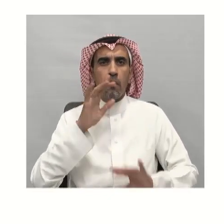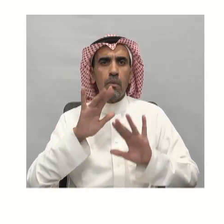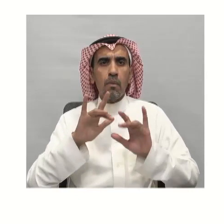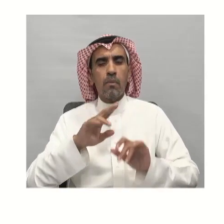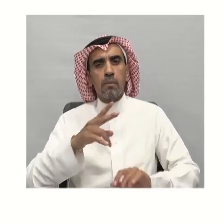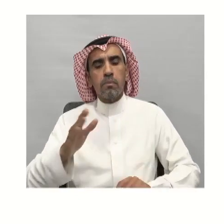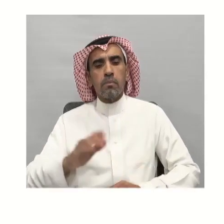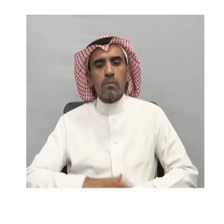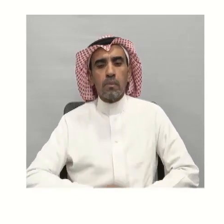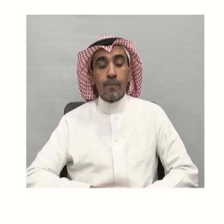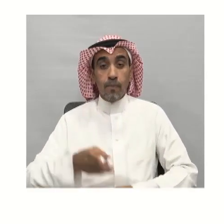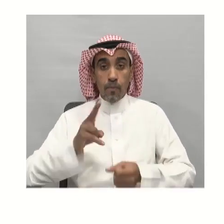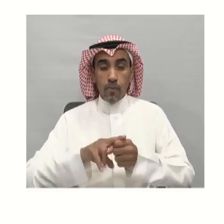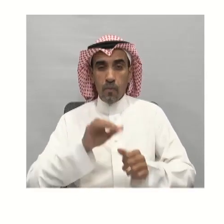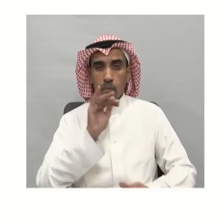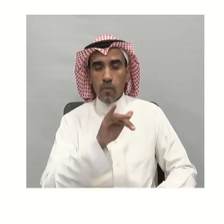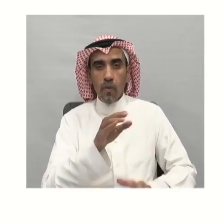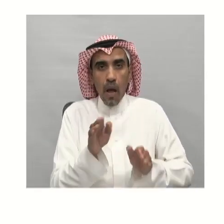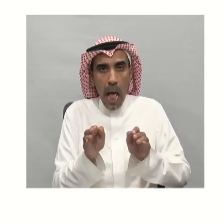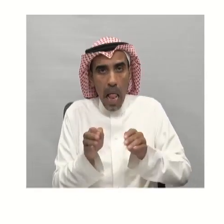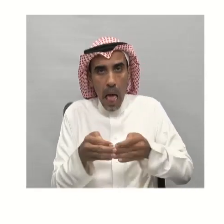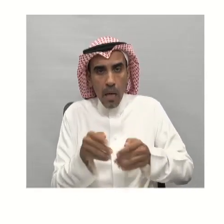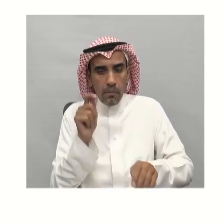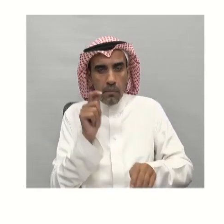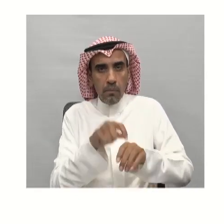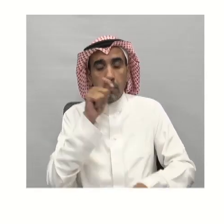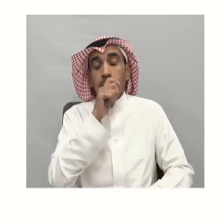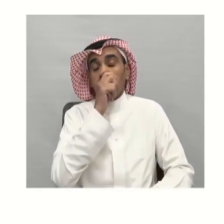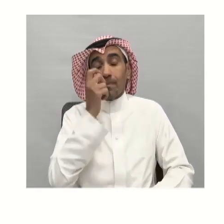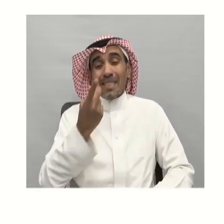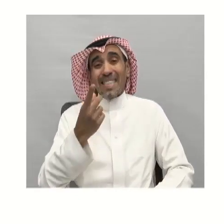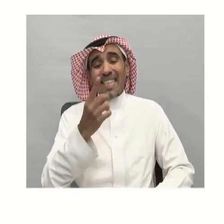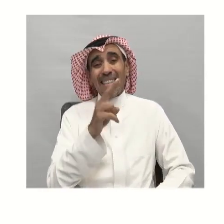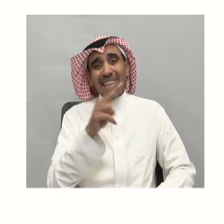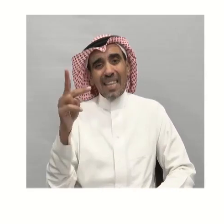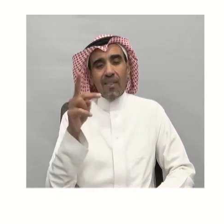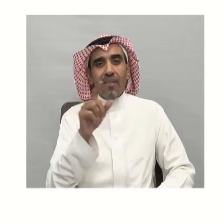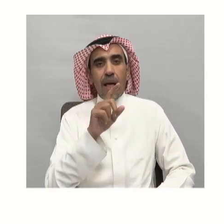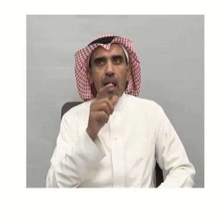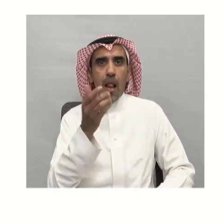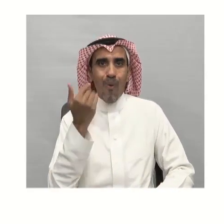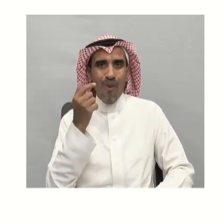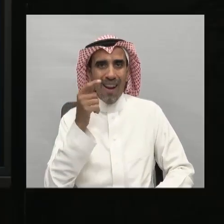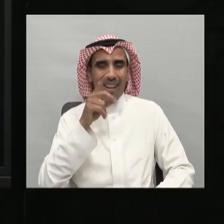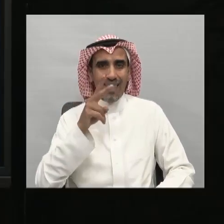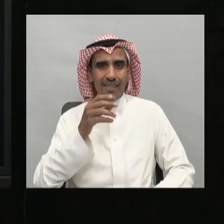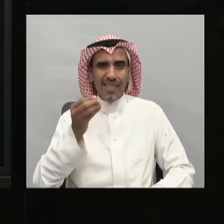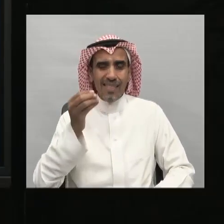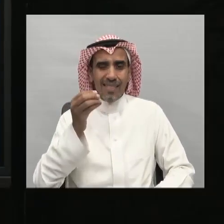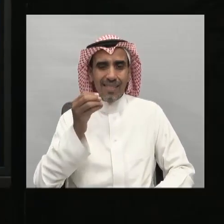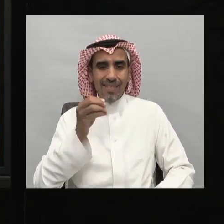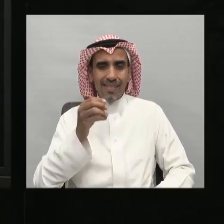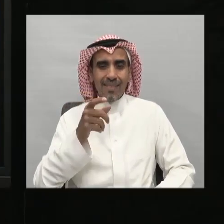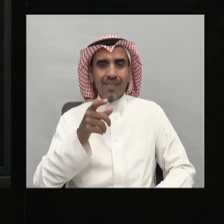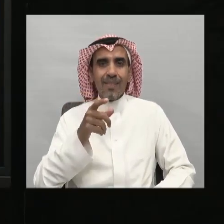وهكذا. أيضا تحتوي على خلايا لاسعة ولكنها تختلف عن قناديل البحر بسيادة